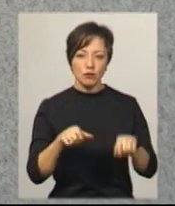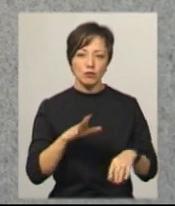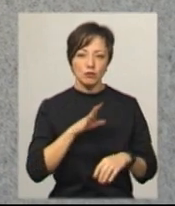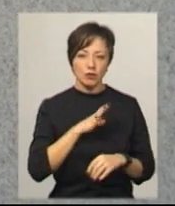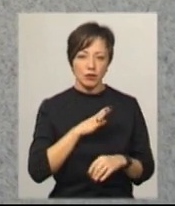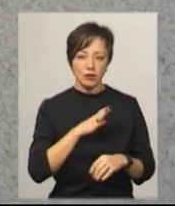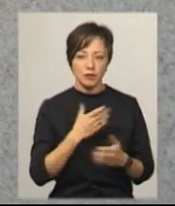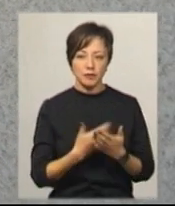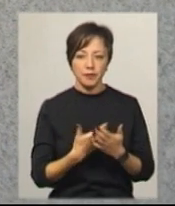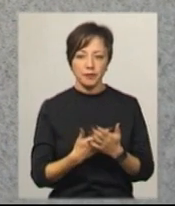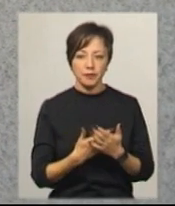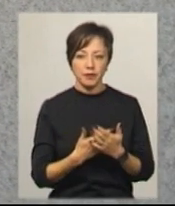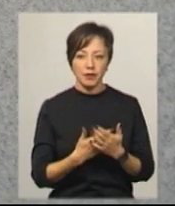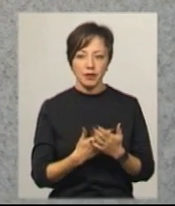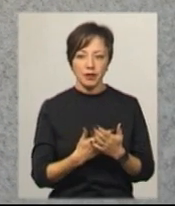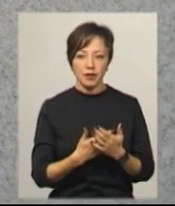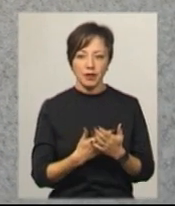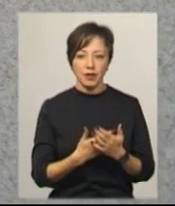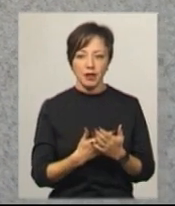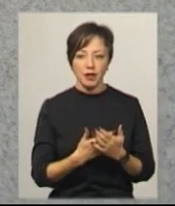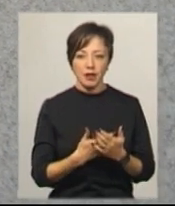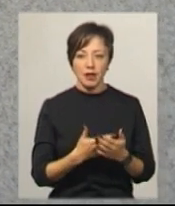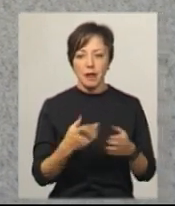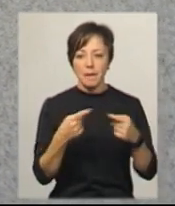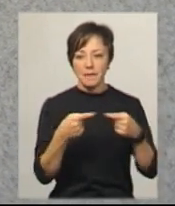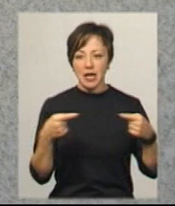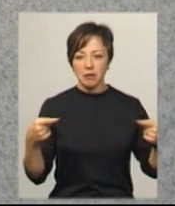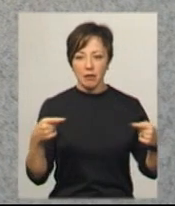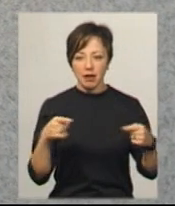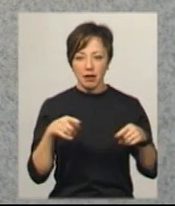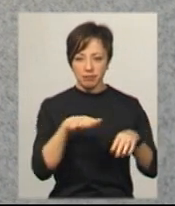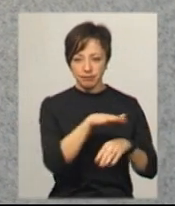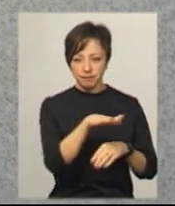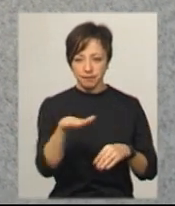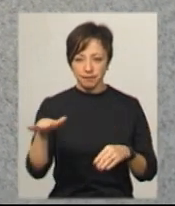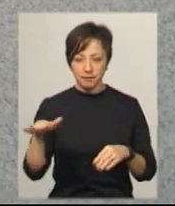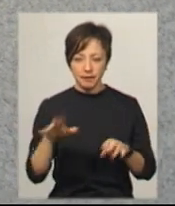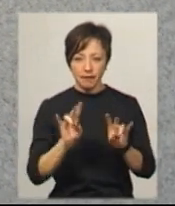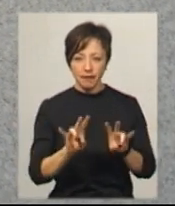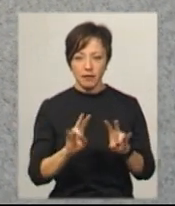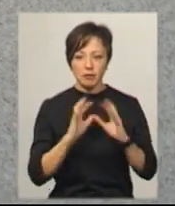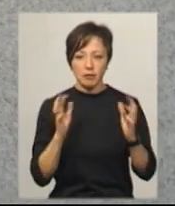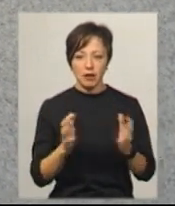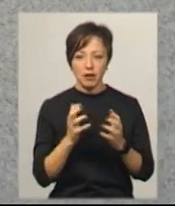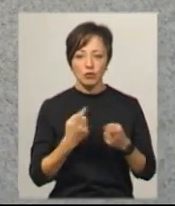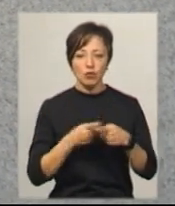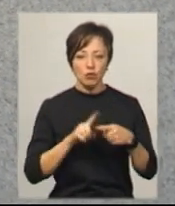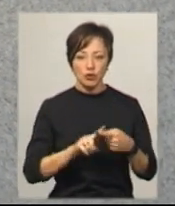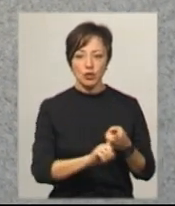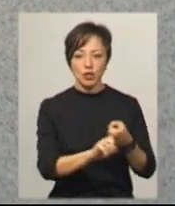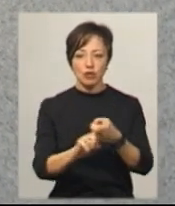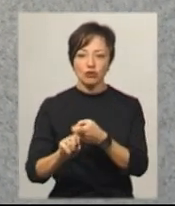бути на водних поверхнях і на предметах. Тому заражаються